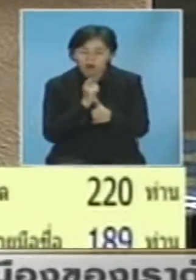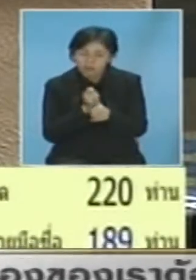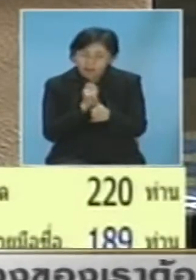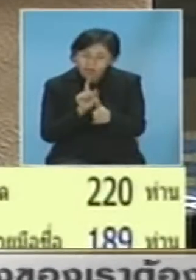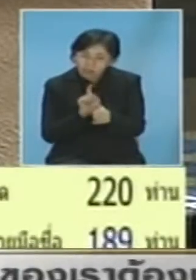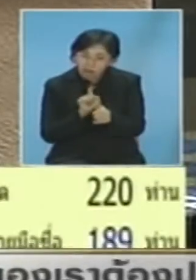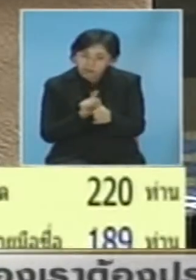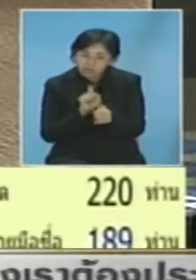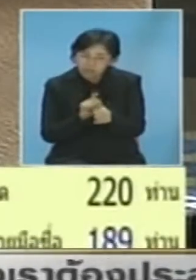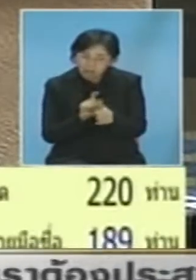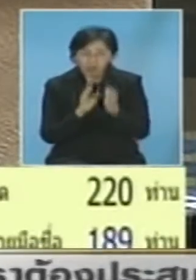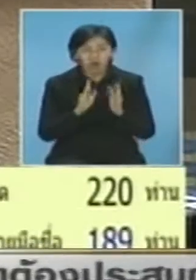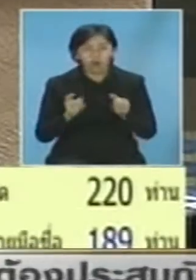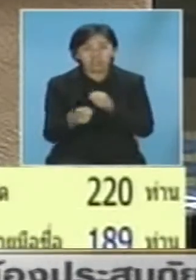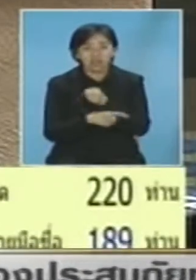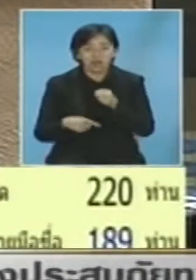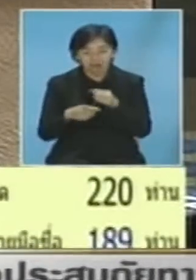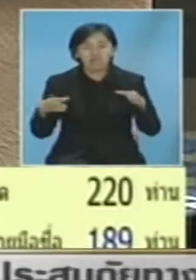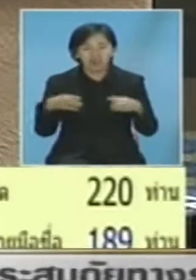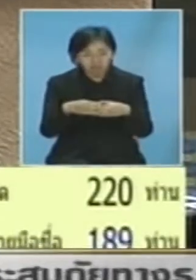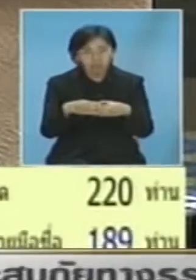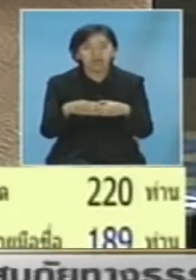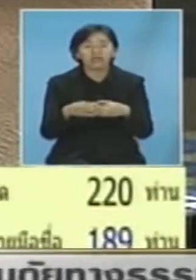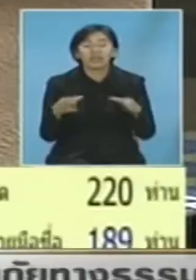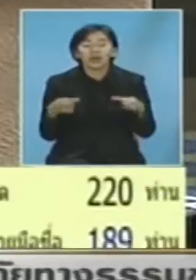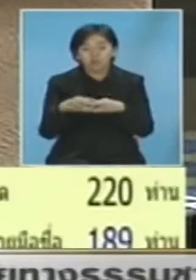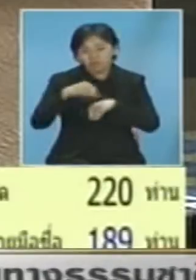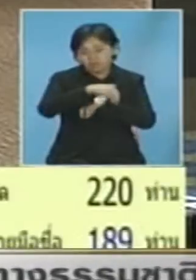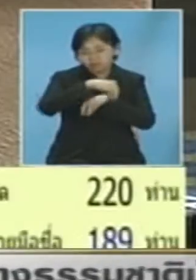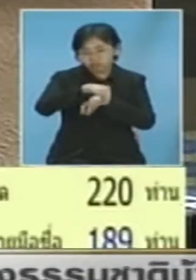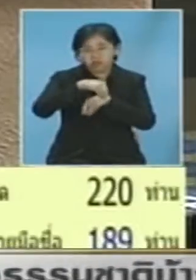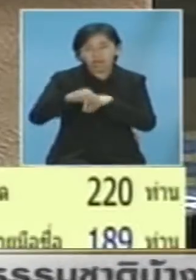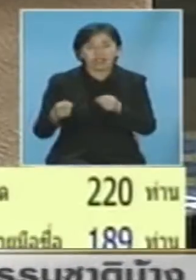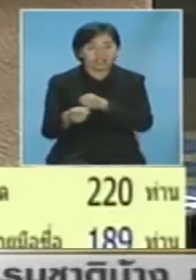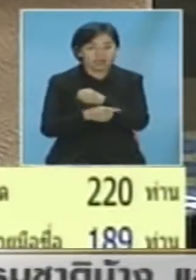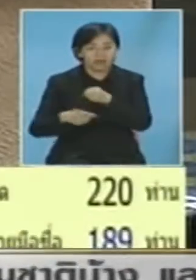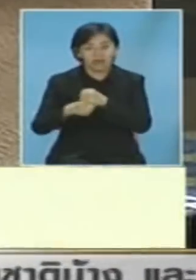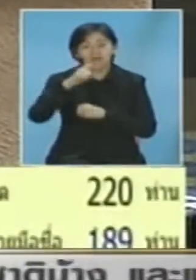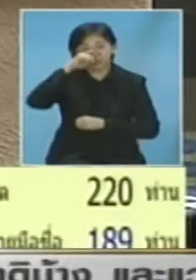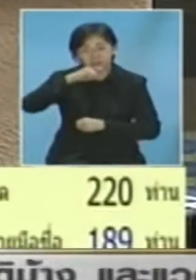บว่าชาวนาได้มีการรวมกลุ่มกันเรียกว่าเครือข่ายชาวนาไทย